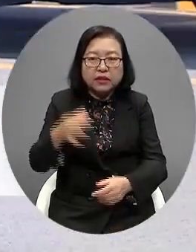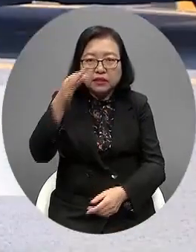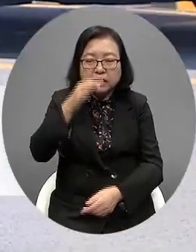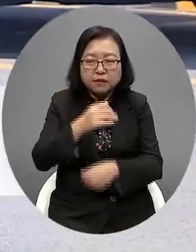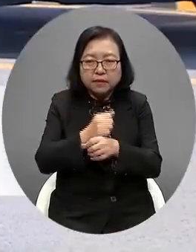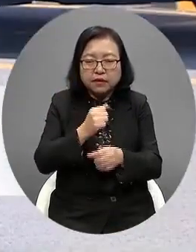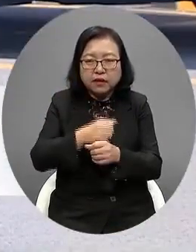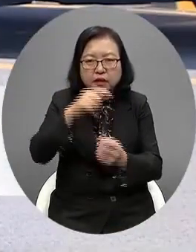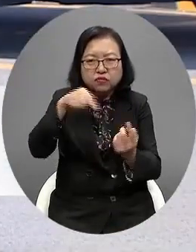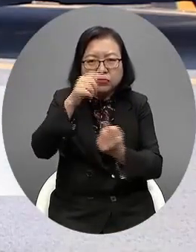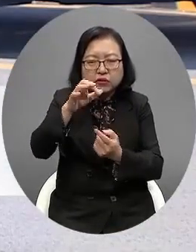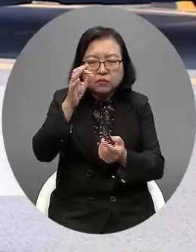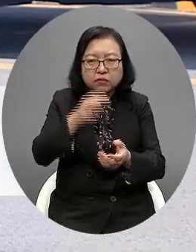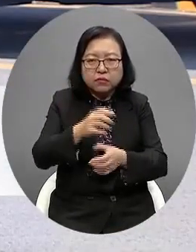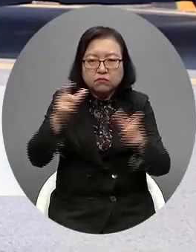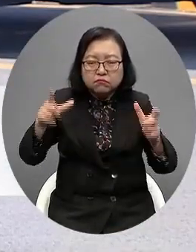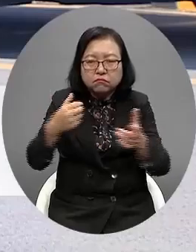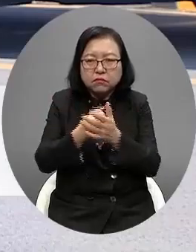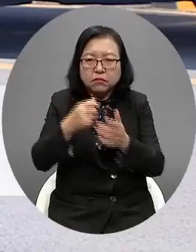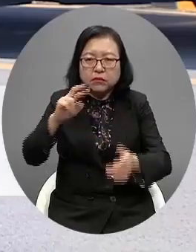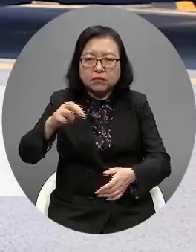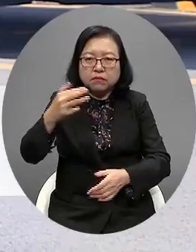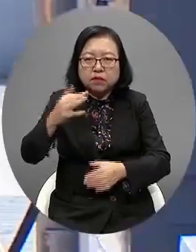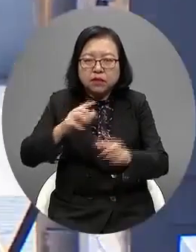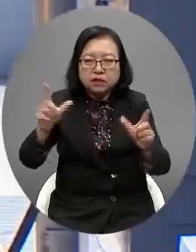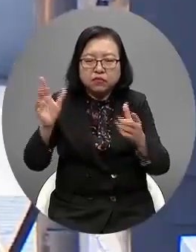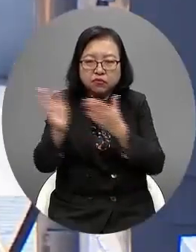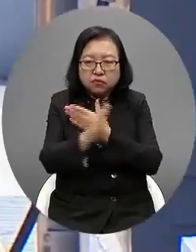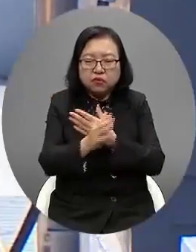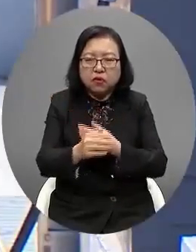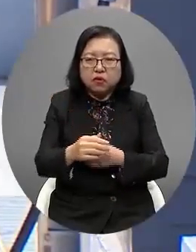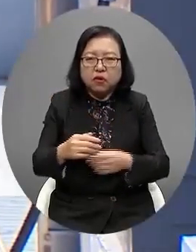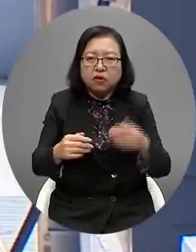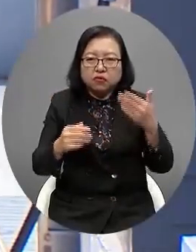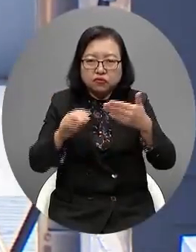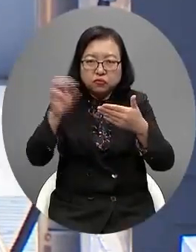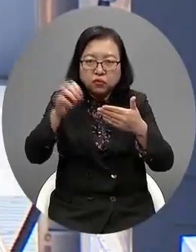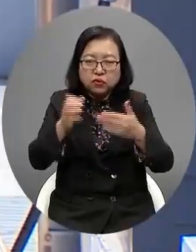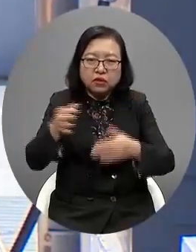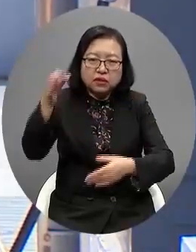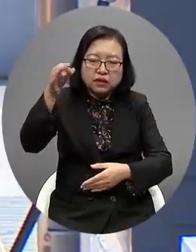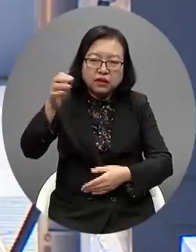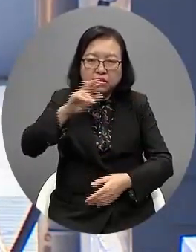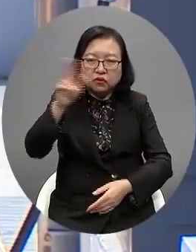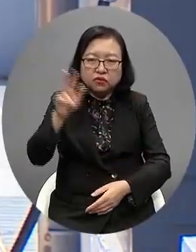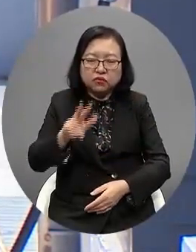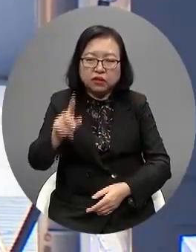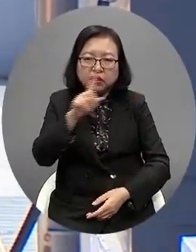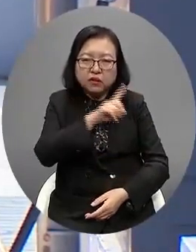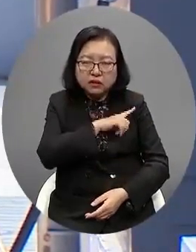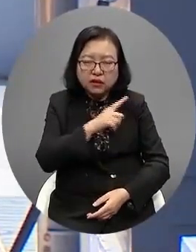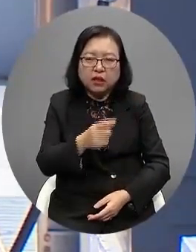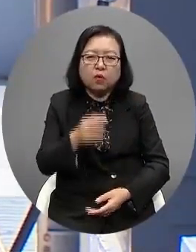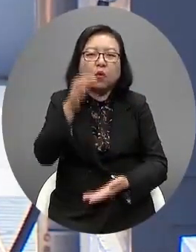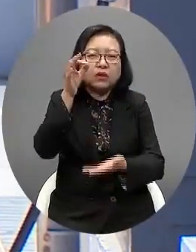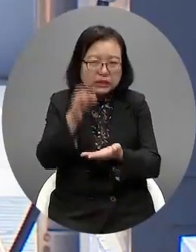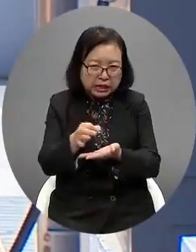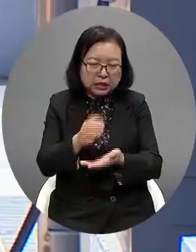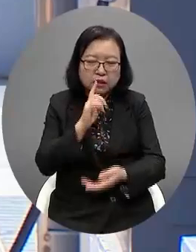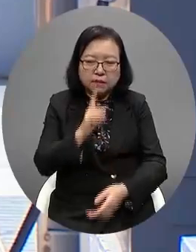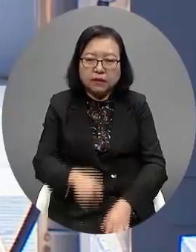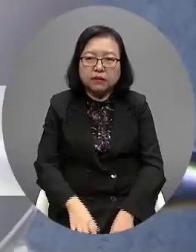운영 비용 증가로 오는 28일부터 99.1% 인상하지 전국에서 가장 낮은 가격이라고